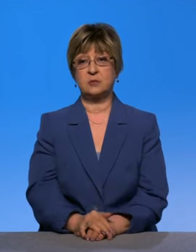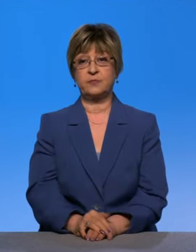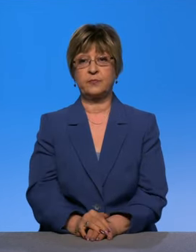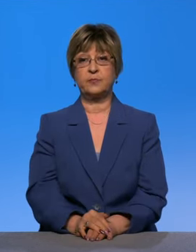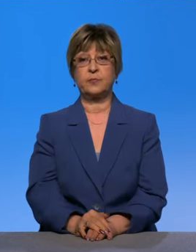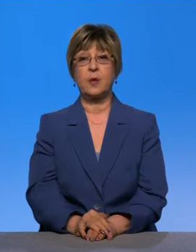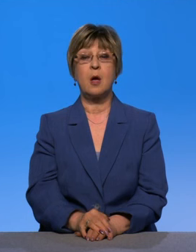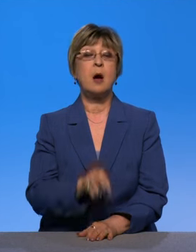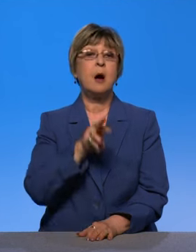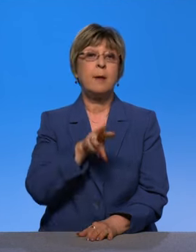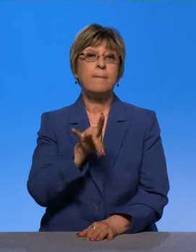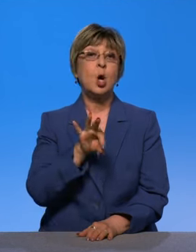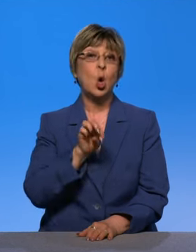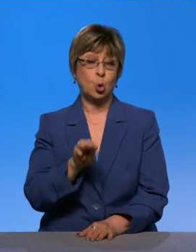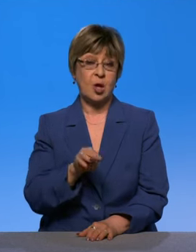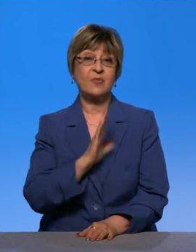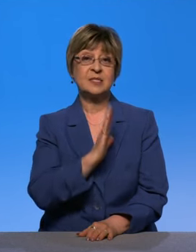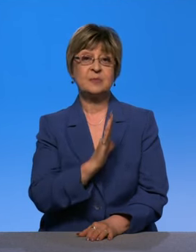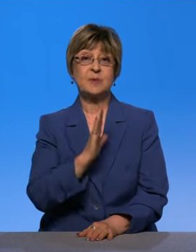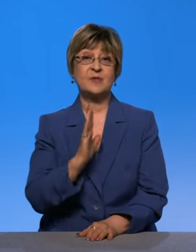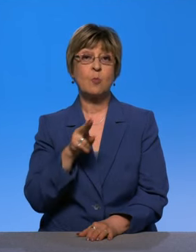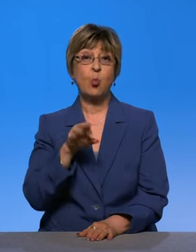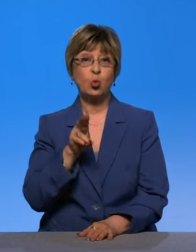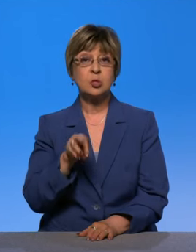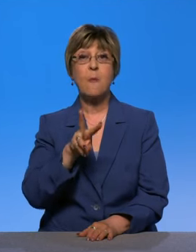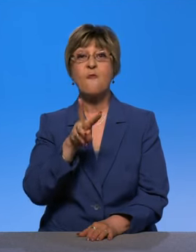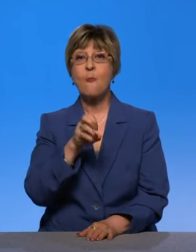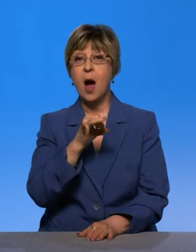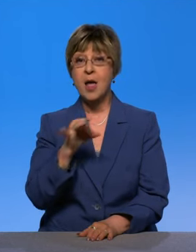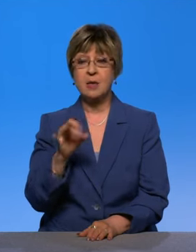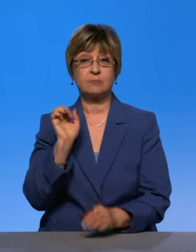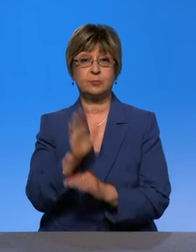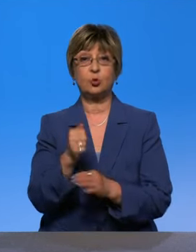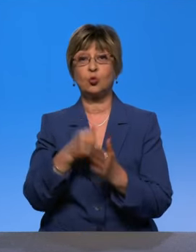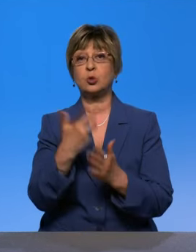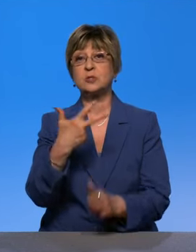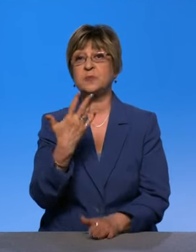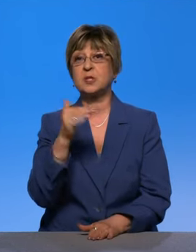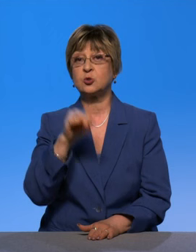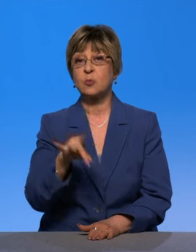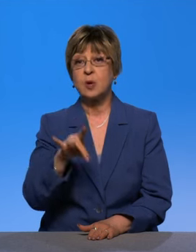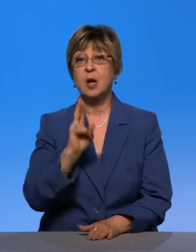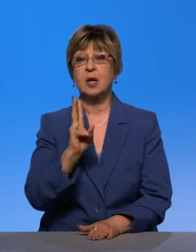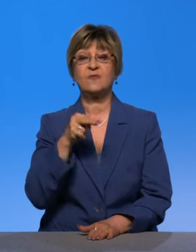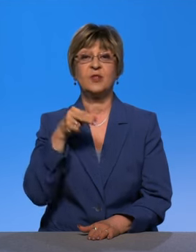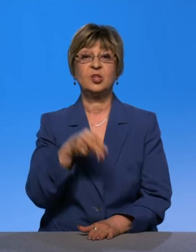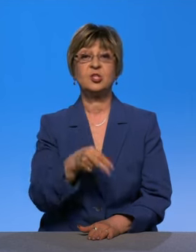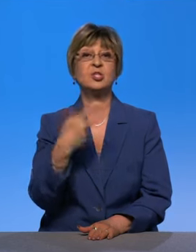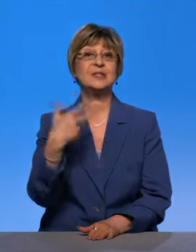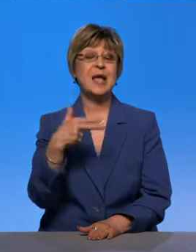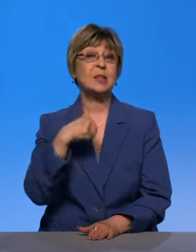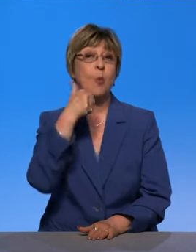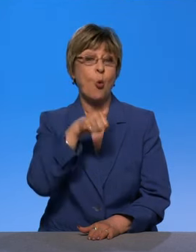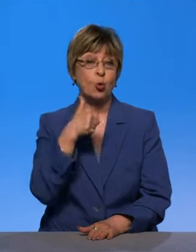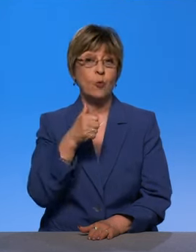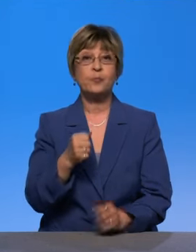МРОД. Владимир Путин в майском указе поручил повысить МРОД до 35 тысяч рублей к 2030 году. Да. А вы